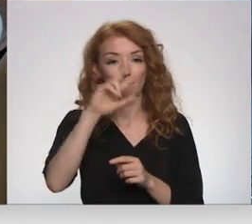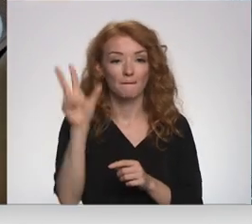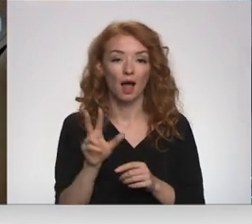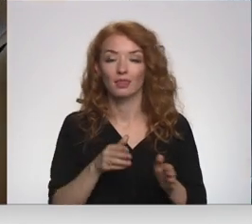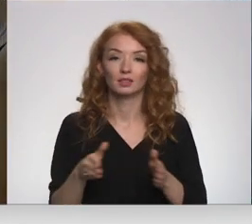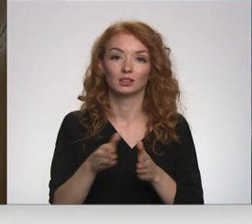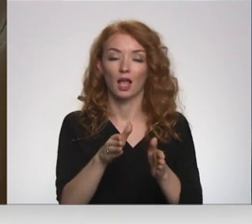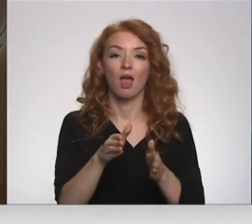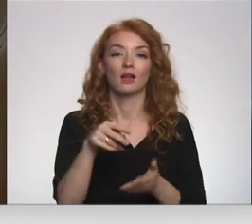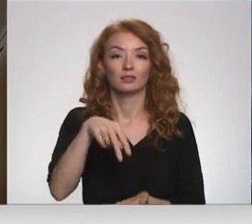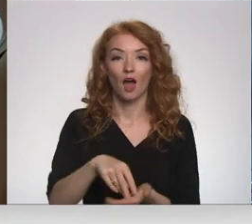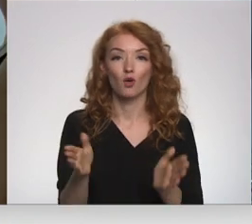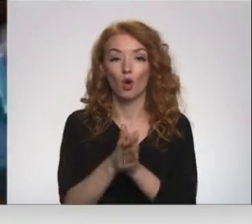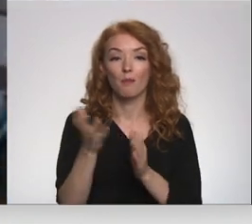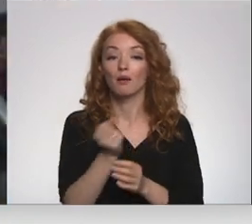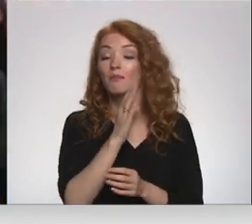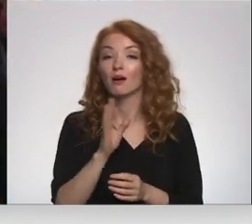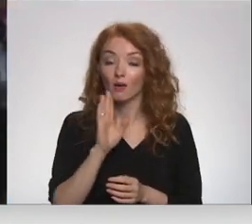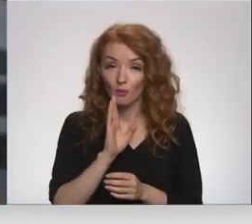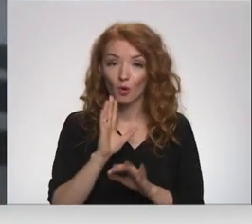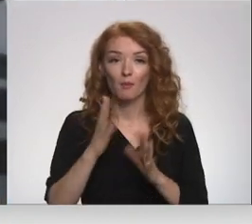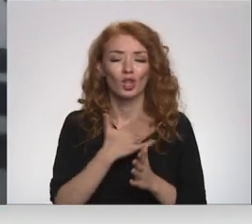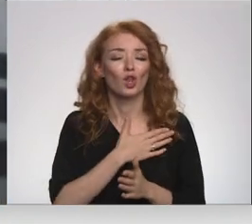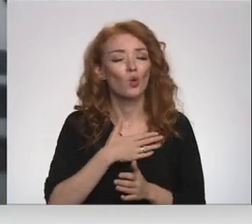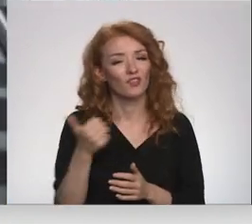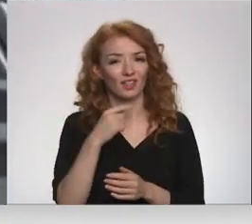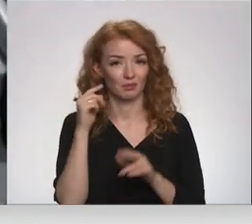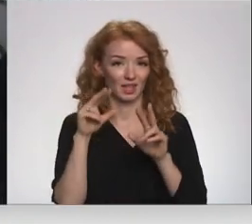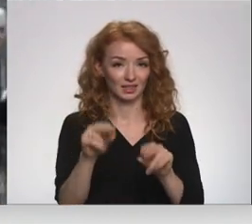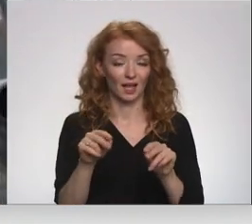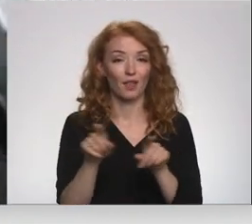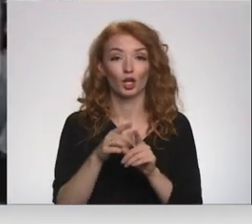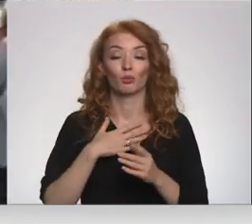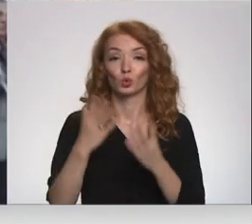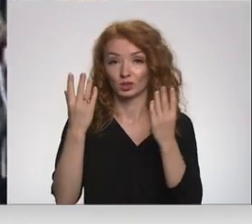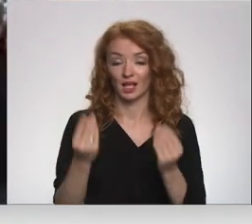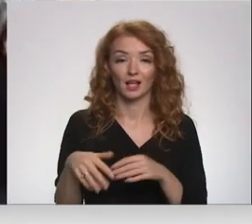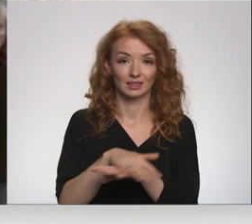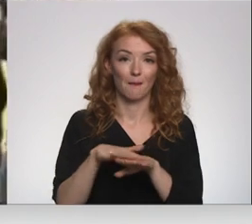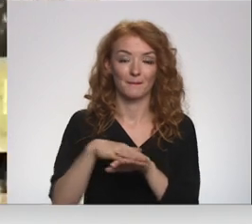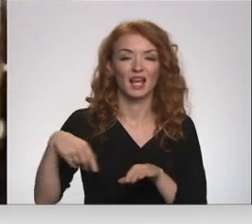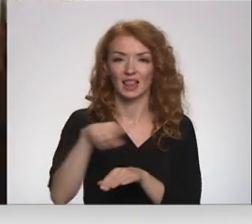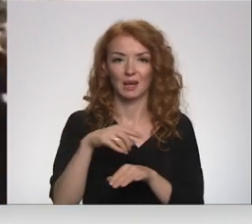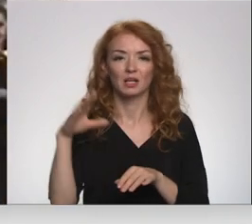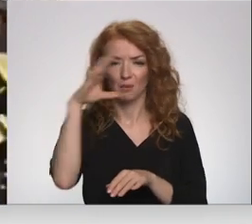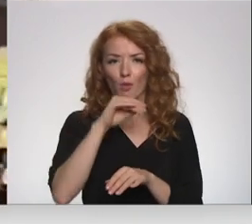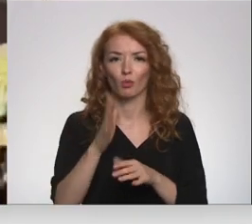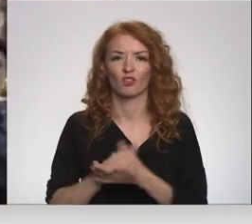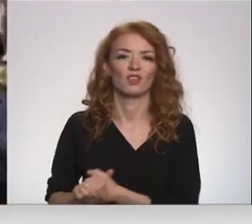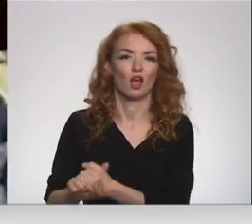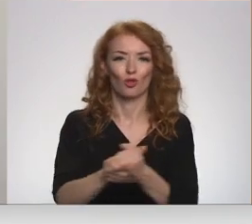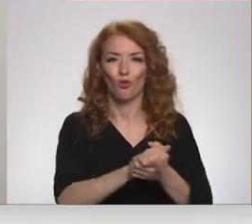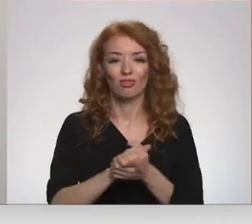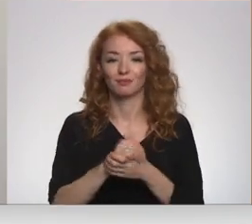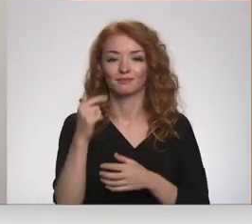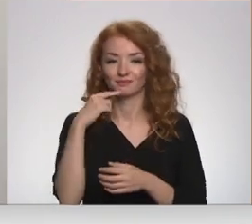Garkalnes kultūras nama stāvēja kopā ar mammu, savukārt ļoti gribētu ticēt, ka arī mūsdienās sabiedrība spētu būt tik vienota. Es varbūt līdz